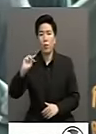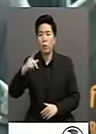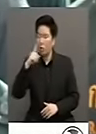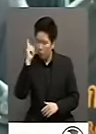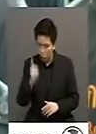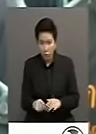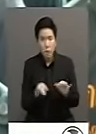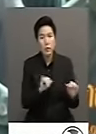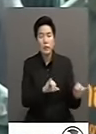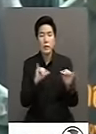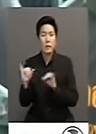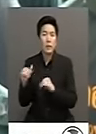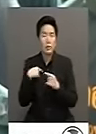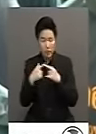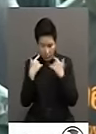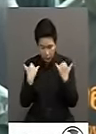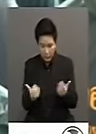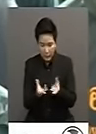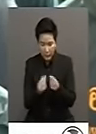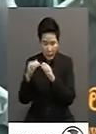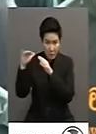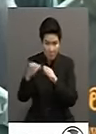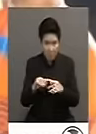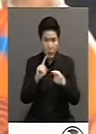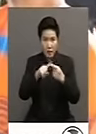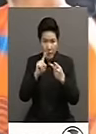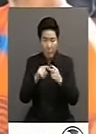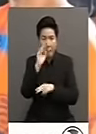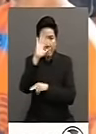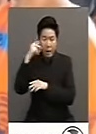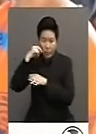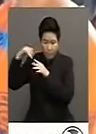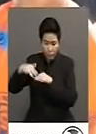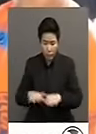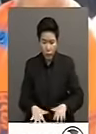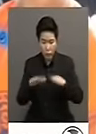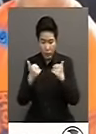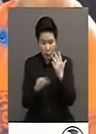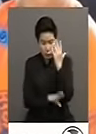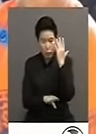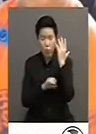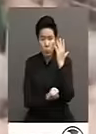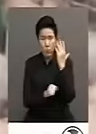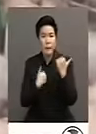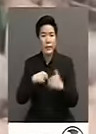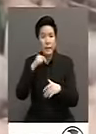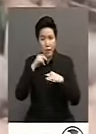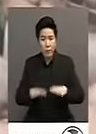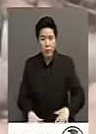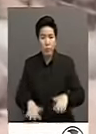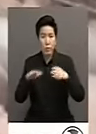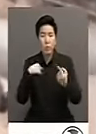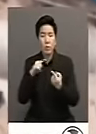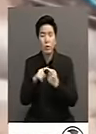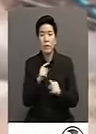บร้อยแล้วเพราะว่าอาจจะมีภาวะดินถล่มกับน้ำป่าไหลหลากครับลงไปดูที่สุราษฎร์กันต่อฮะ สถานการณ์น้ำป่าไหลหลากที่อำเภ